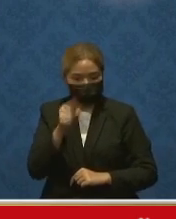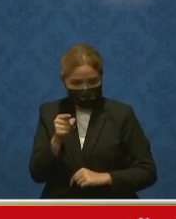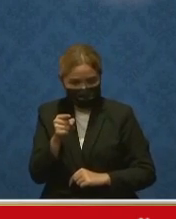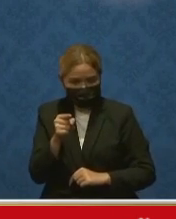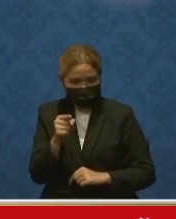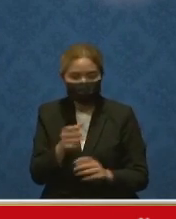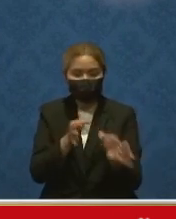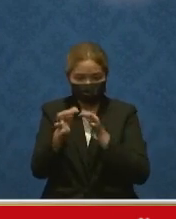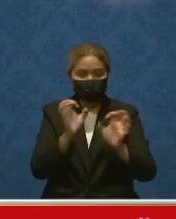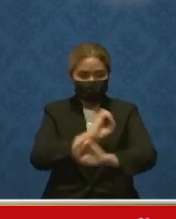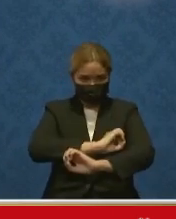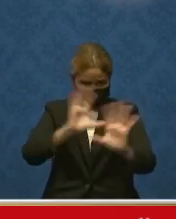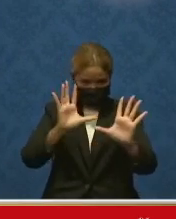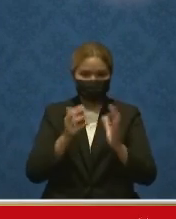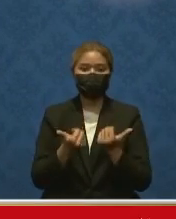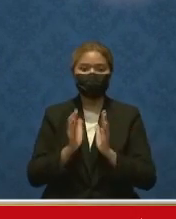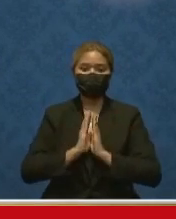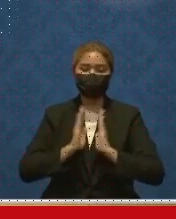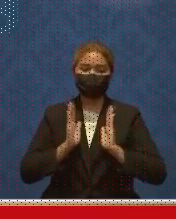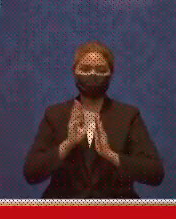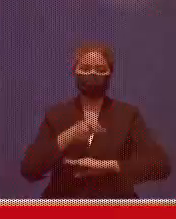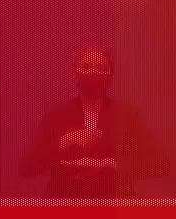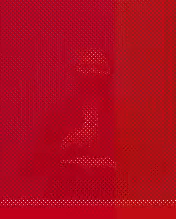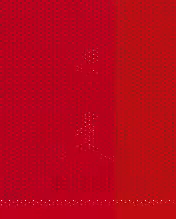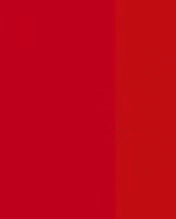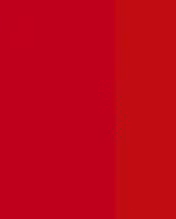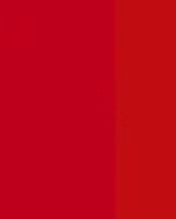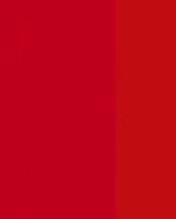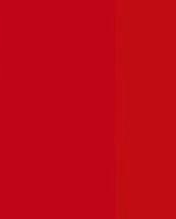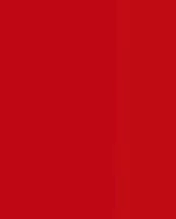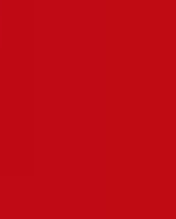ต้องกับคนการทำตลาดนั้นครับขอบคุณนะครับอ่า